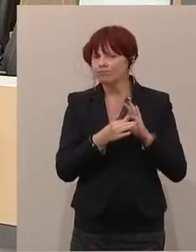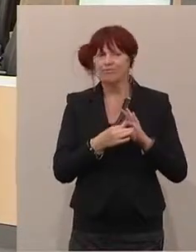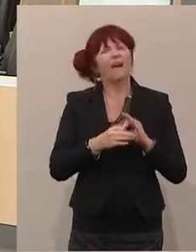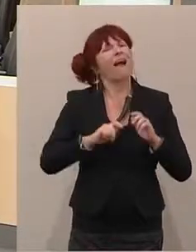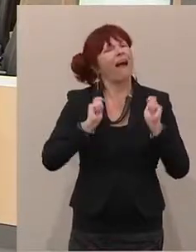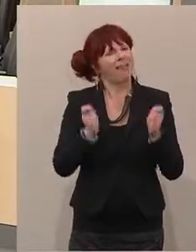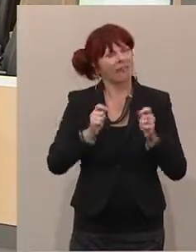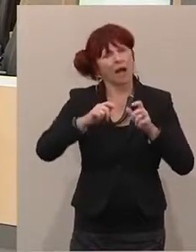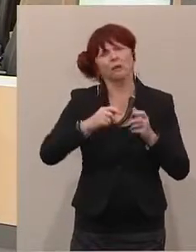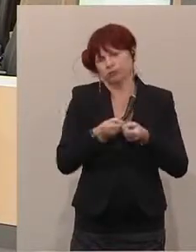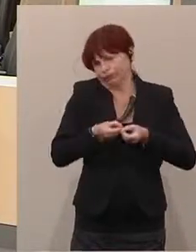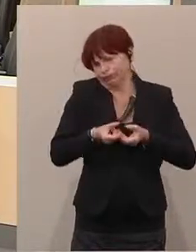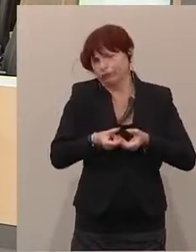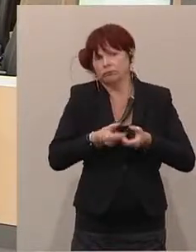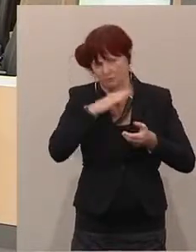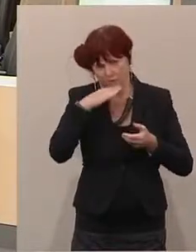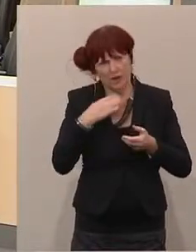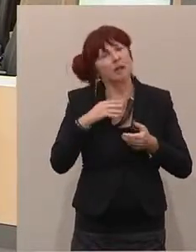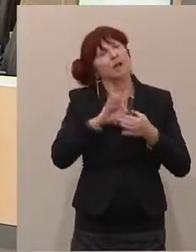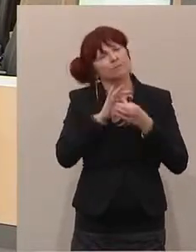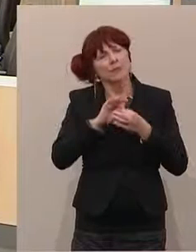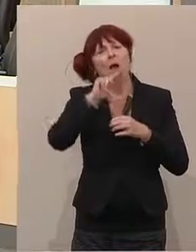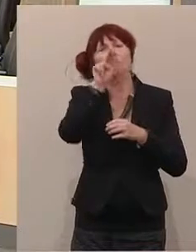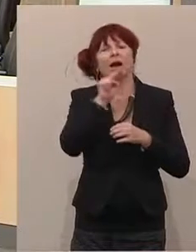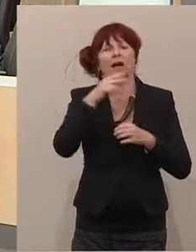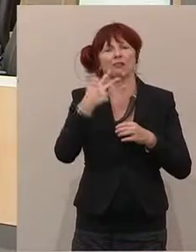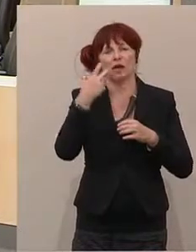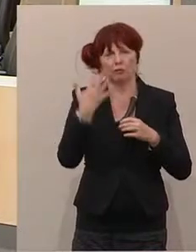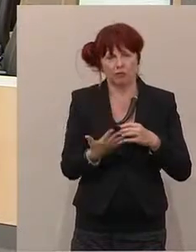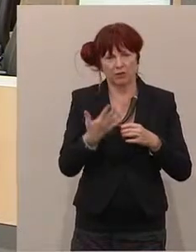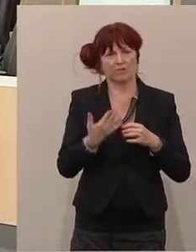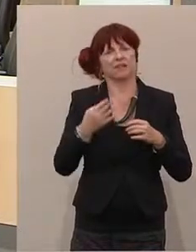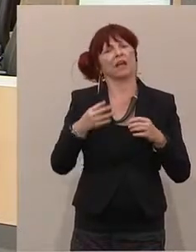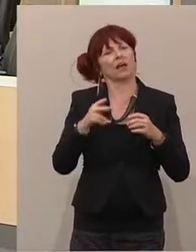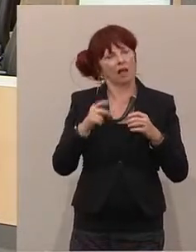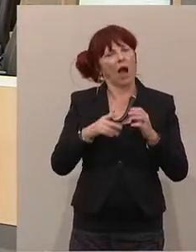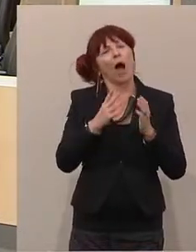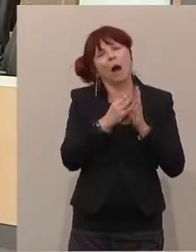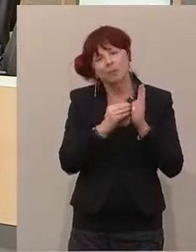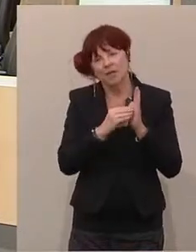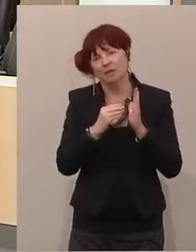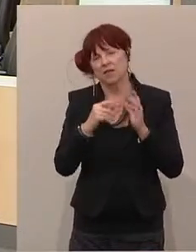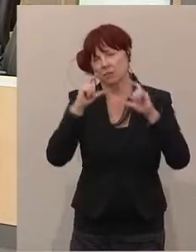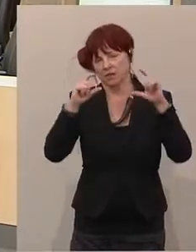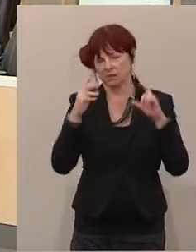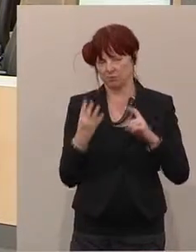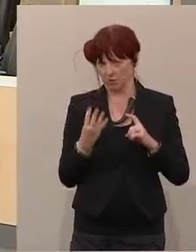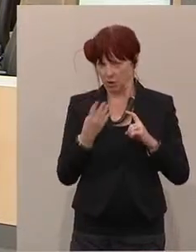Wort gemeldet. Ich lasse Ihnen gemäß § 53 Absatz 4 der Geschäftsordnung vervielfältigen Vorteilen.